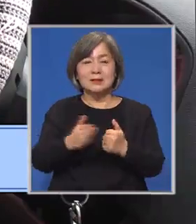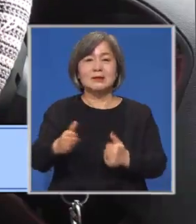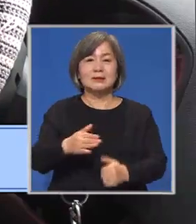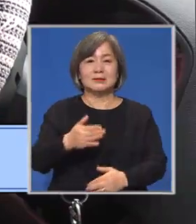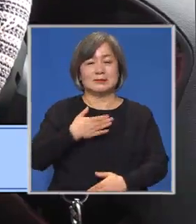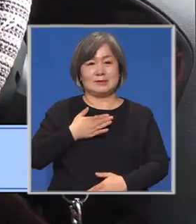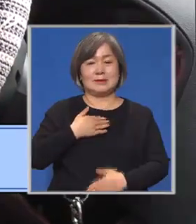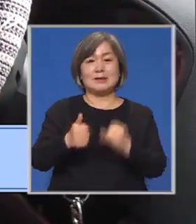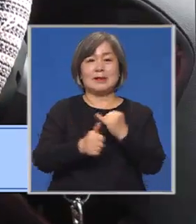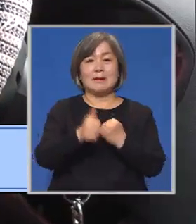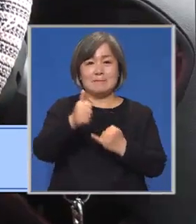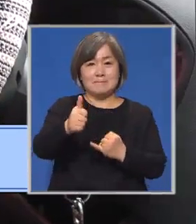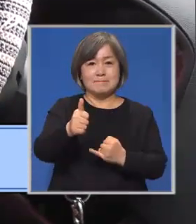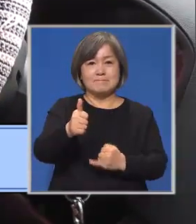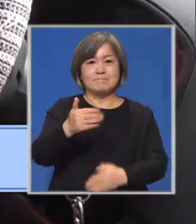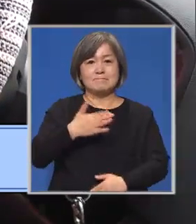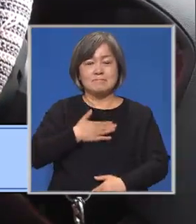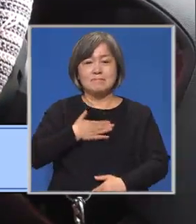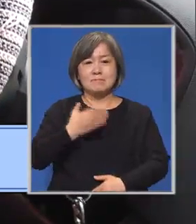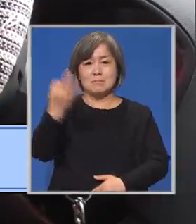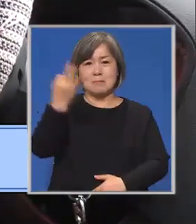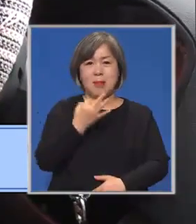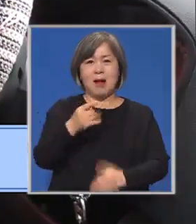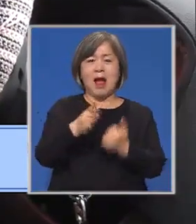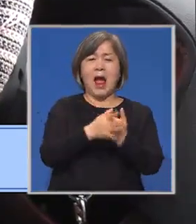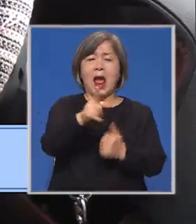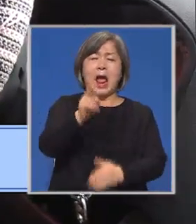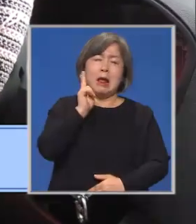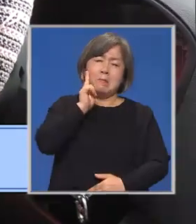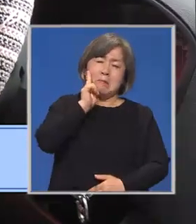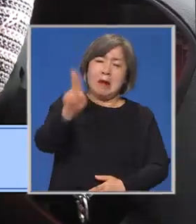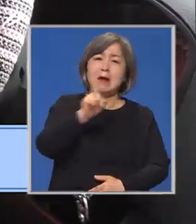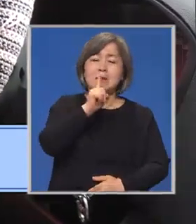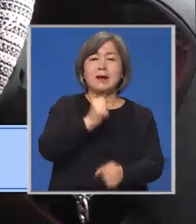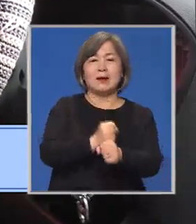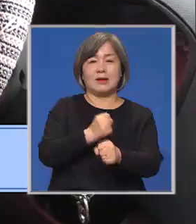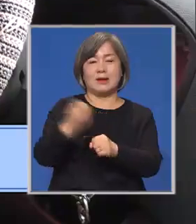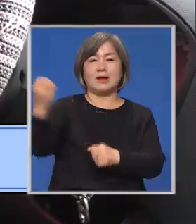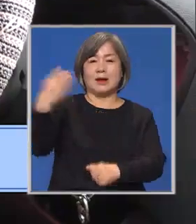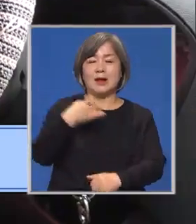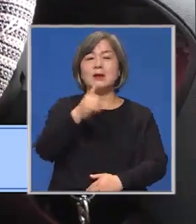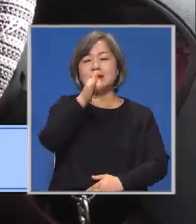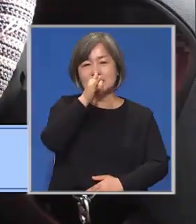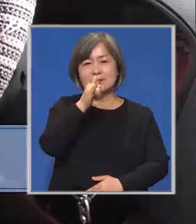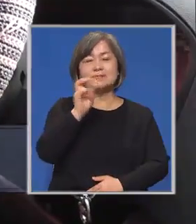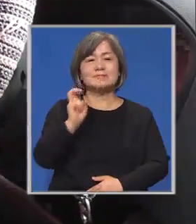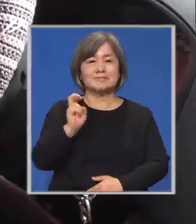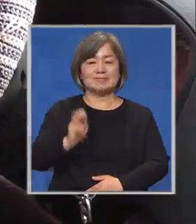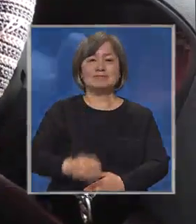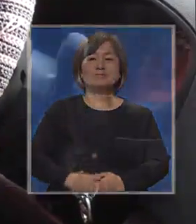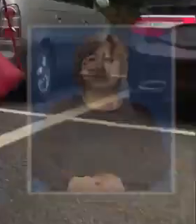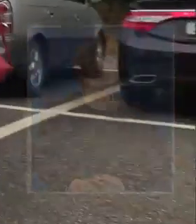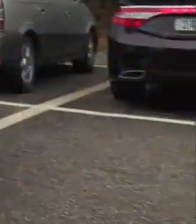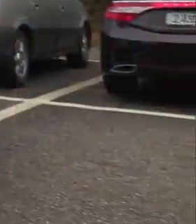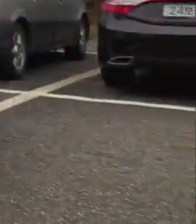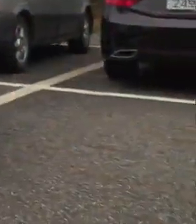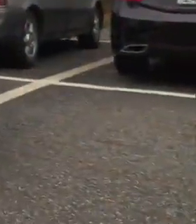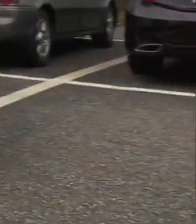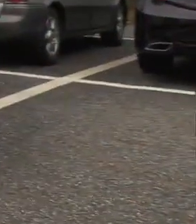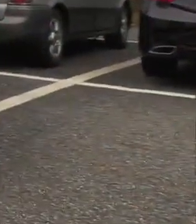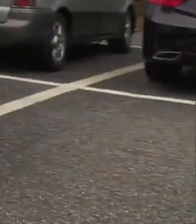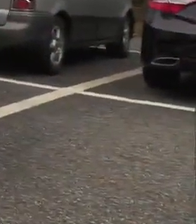있어서 저희 남편은 가끔 저보고 강박이라고 그렇게 얘기를 하기도 합니다. 그만큼 사명감이 있다는